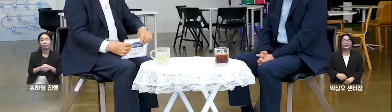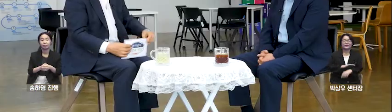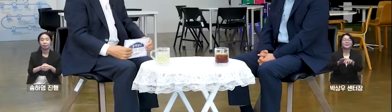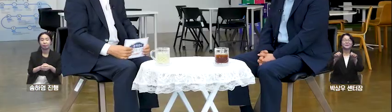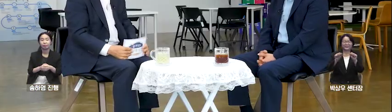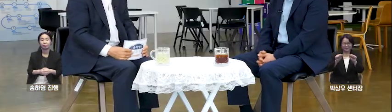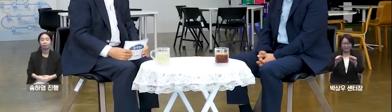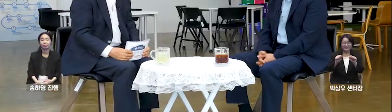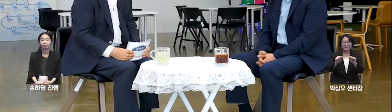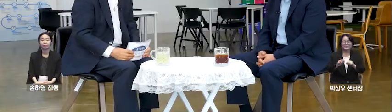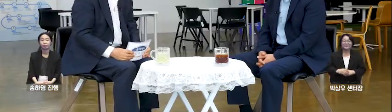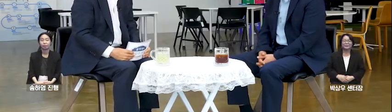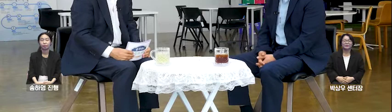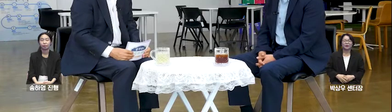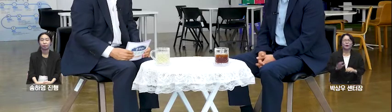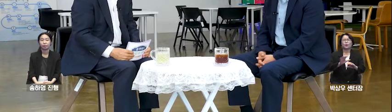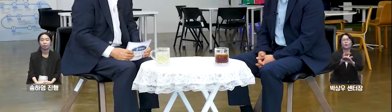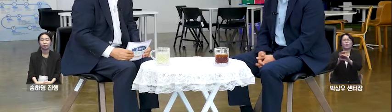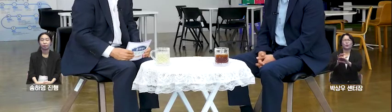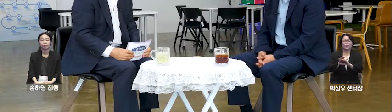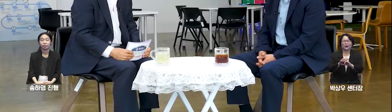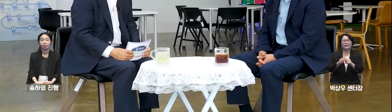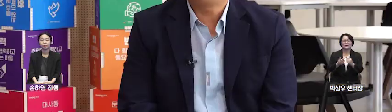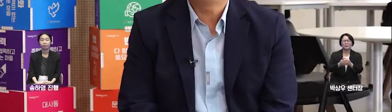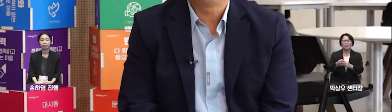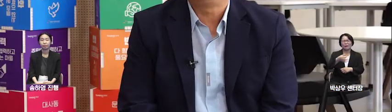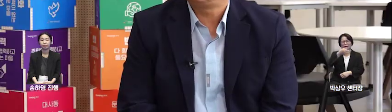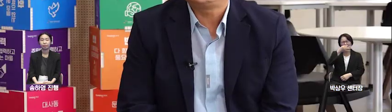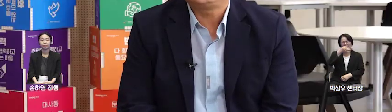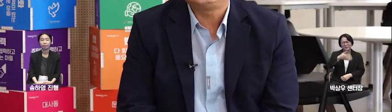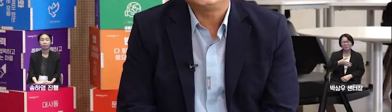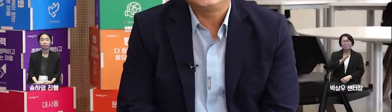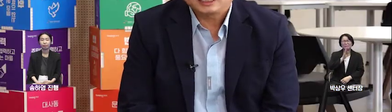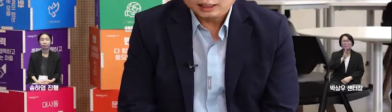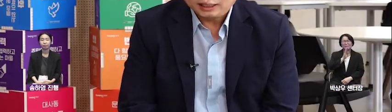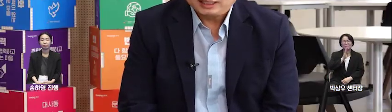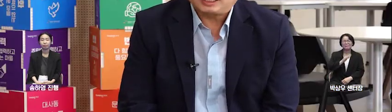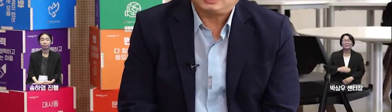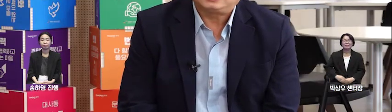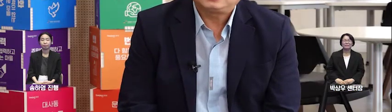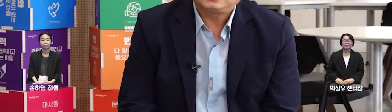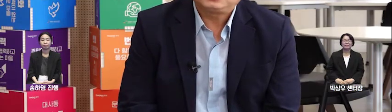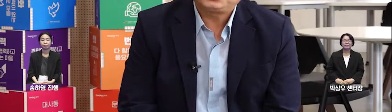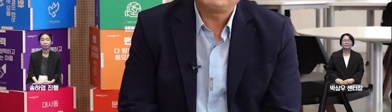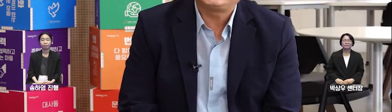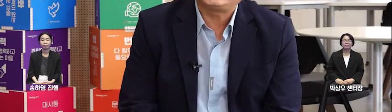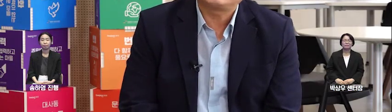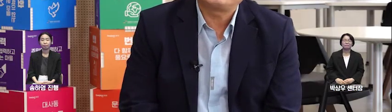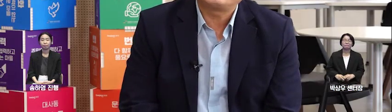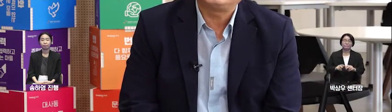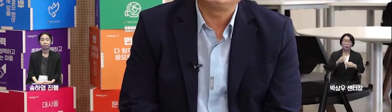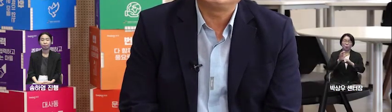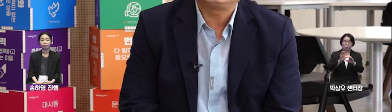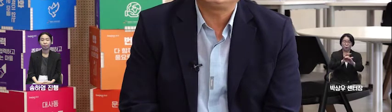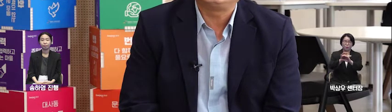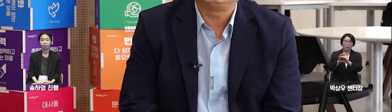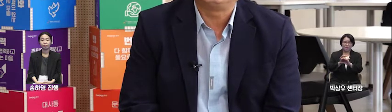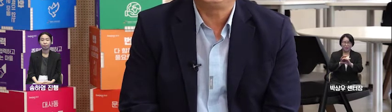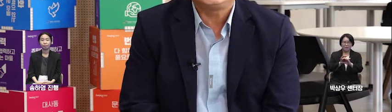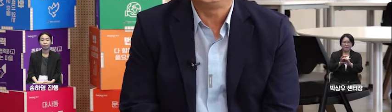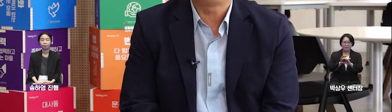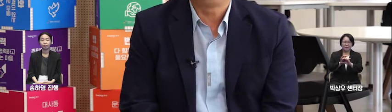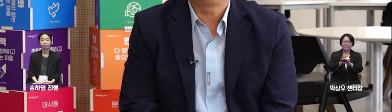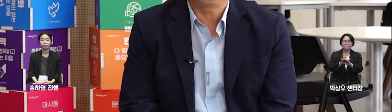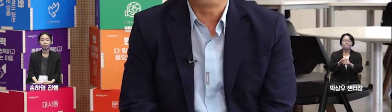네, 시청자 여러분, 그 코로나19로 다들 힘드시겠지만 충분히